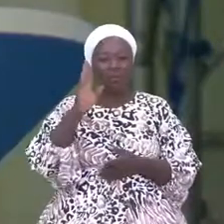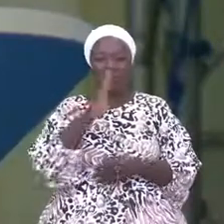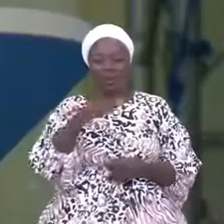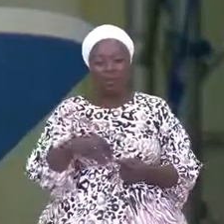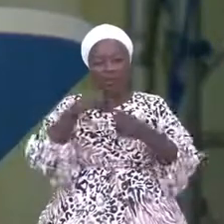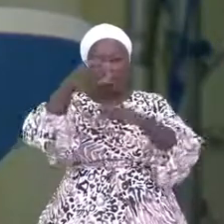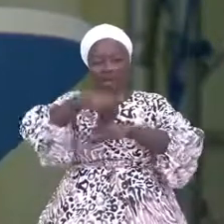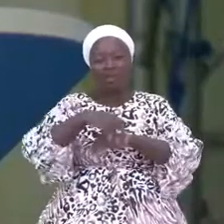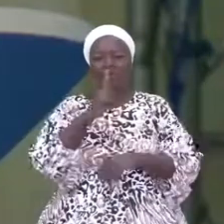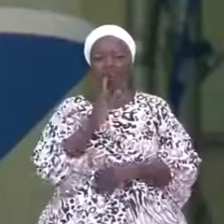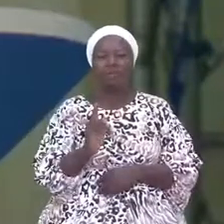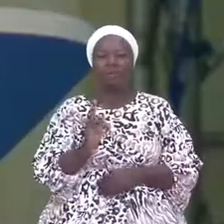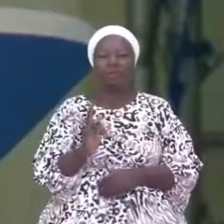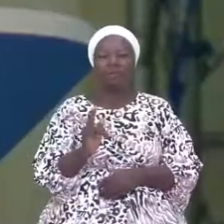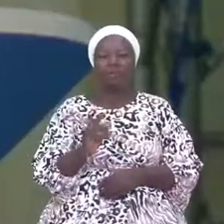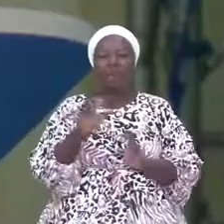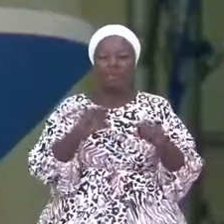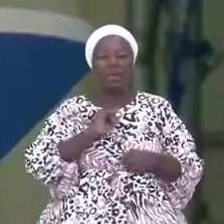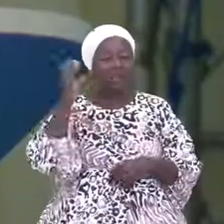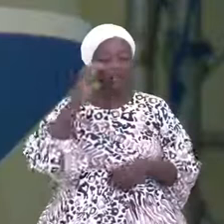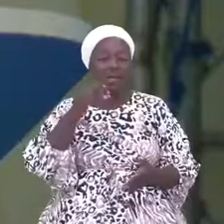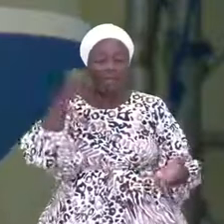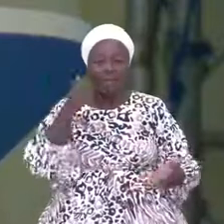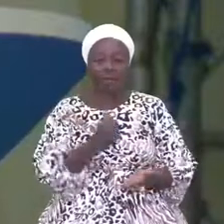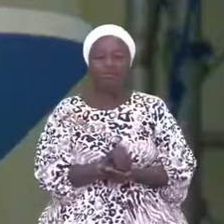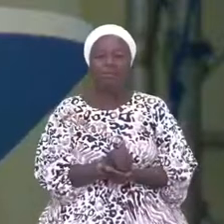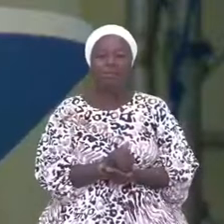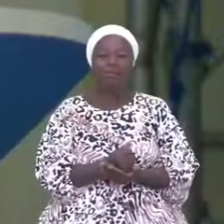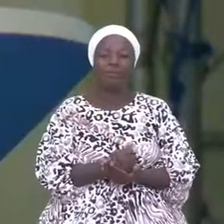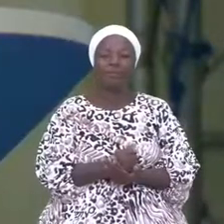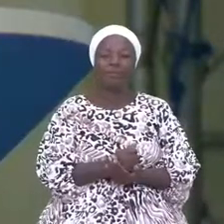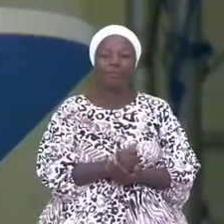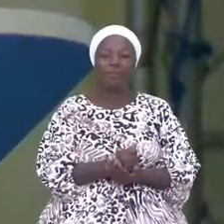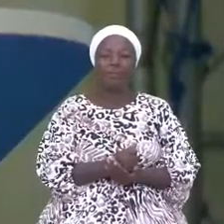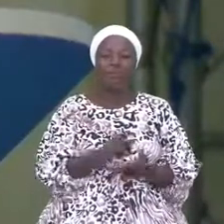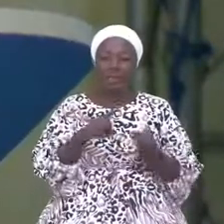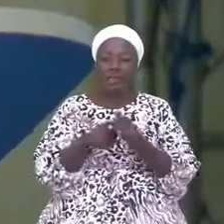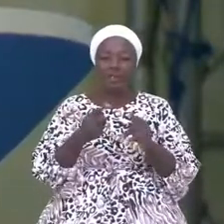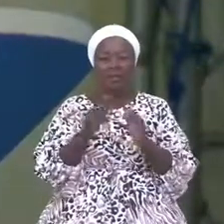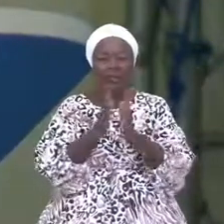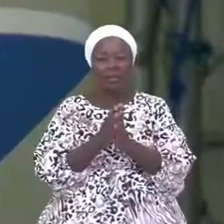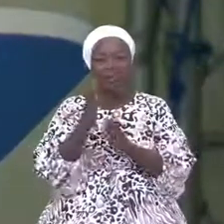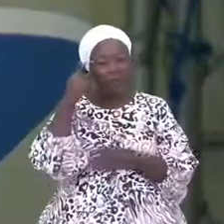la troisième nuit. Ce sera spécial en effet. Un grand amen.